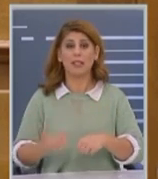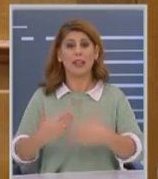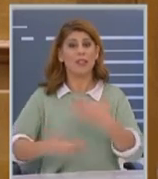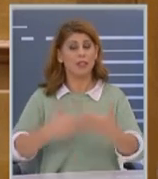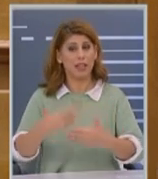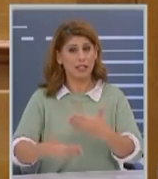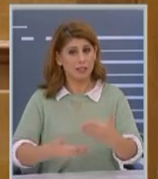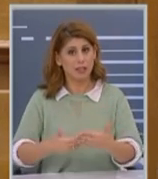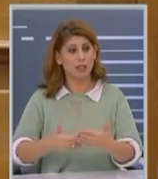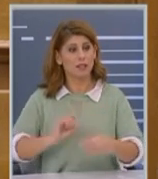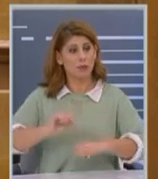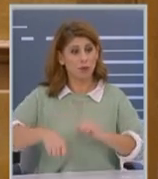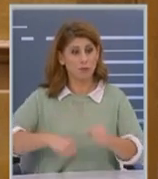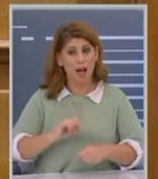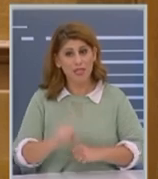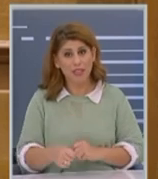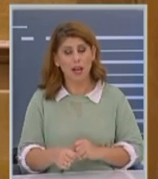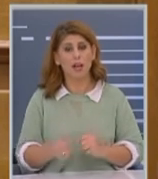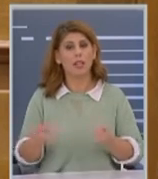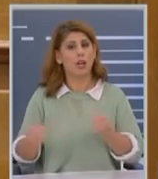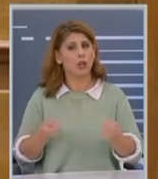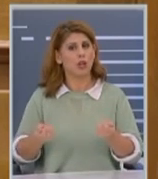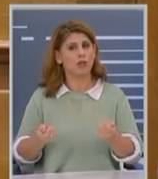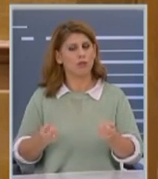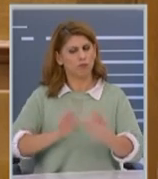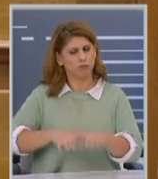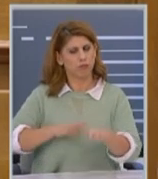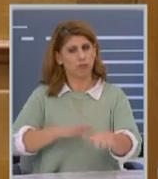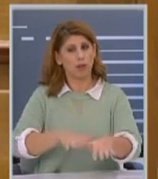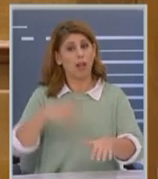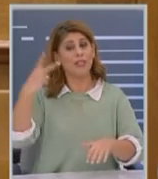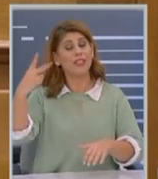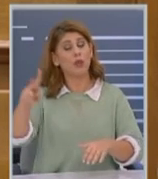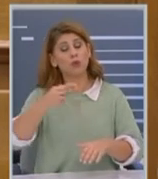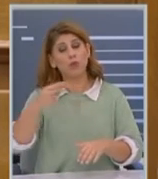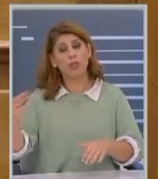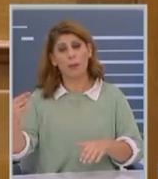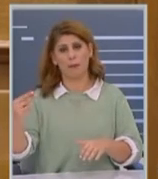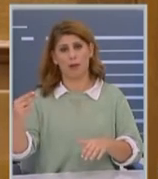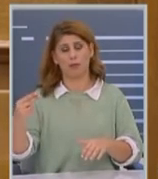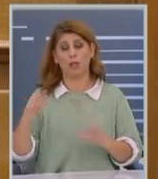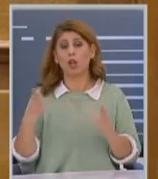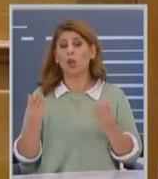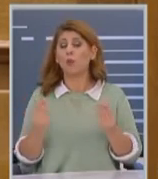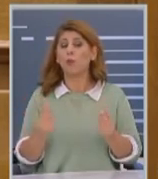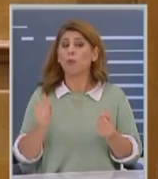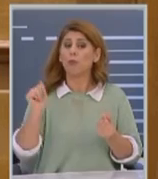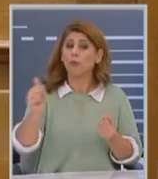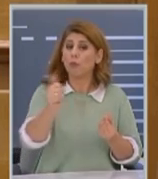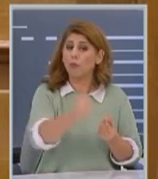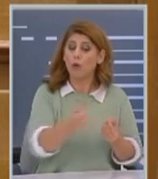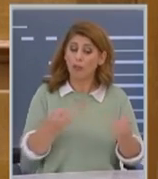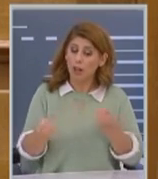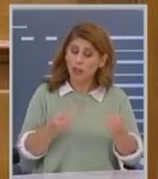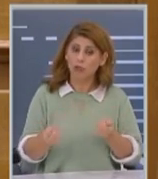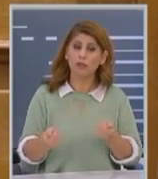διαδικασία, στην προσπάθεια να οργανώσουν τις κινητοποιήσεις. Δικό τους θέμα είναι το πώς οι ίδιοι θα